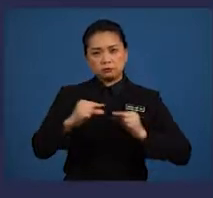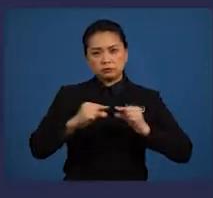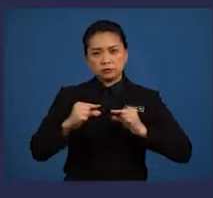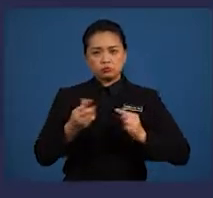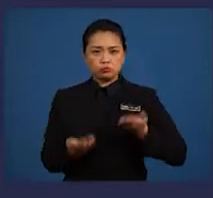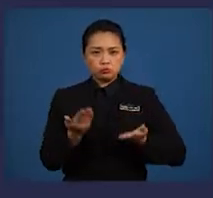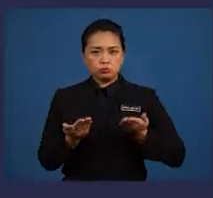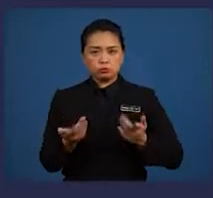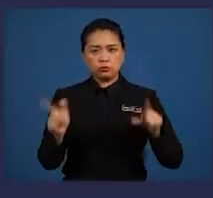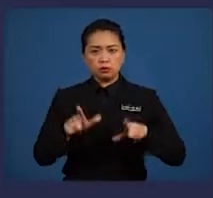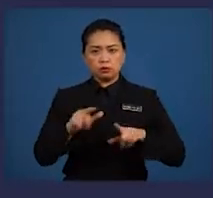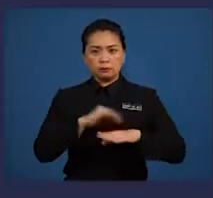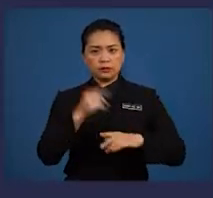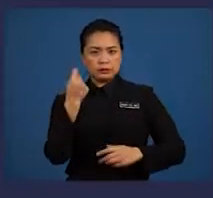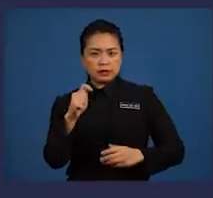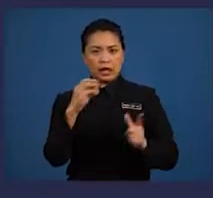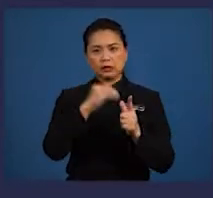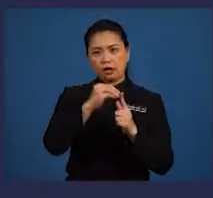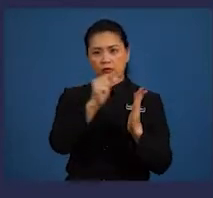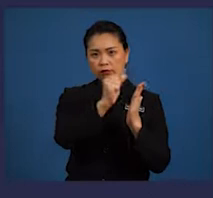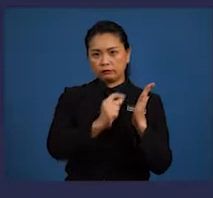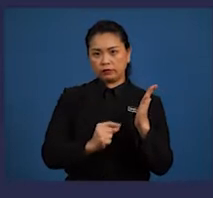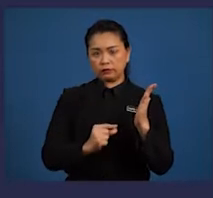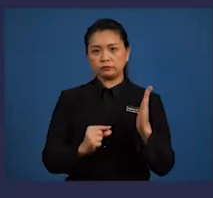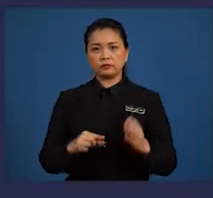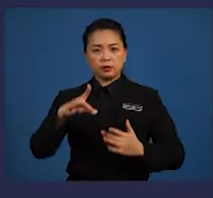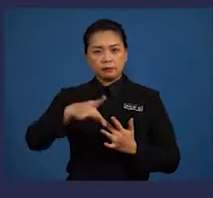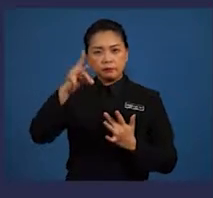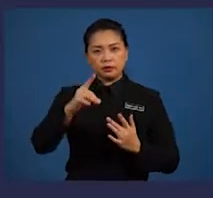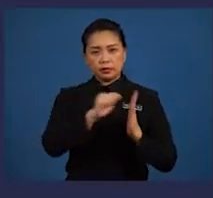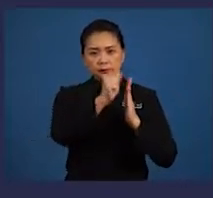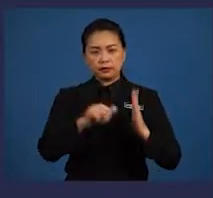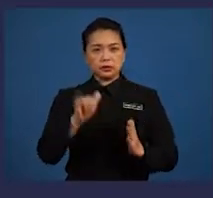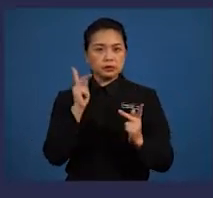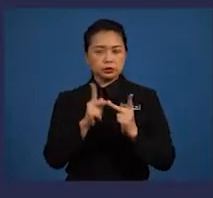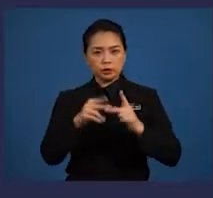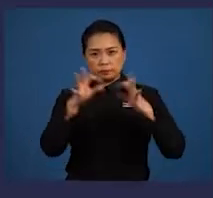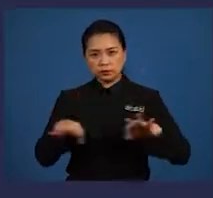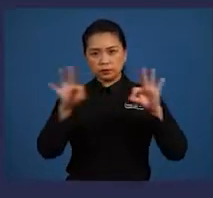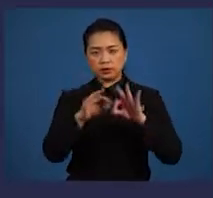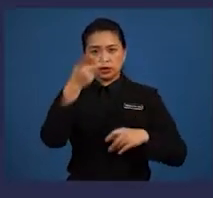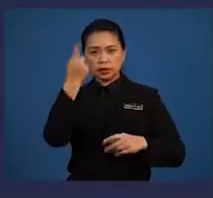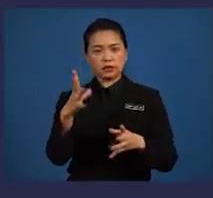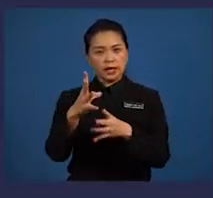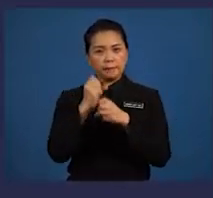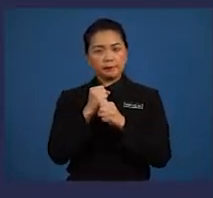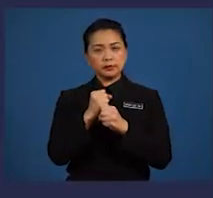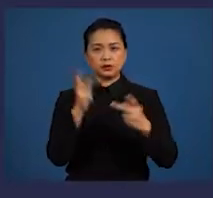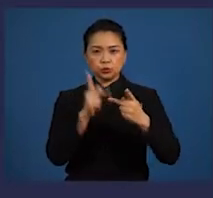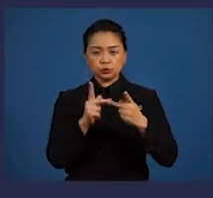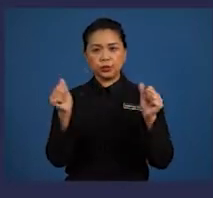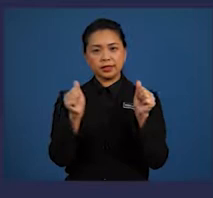pergerakan mungkin berlaku pada teks atau grafis memilih animasi yang sesuai penting kerana dapat